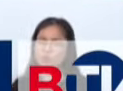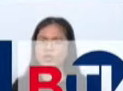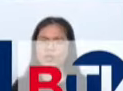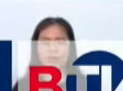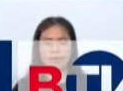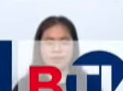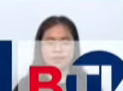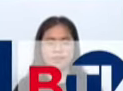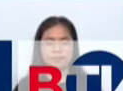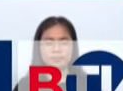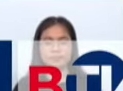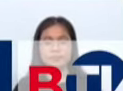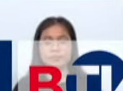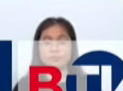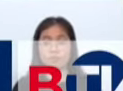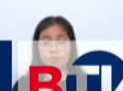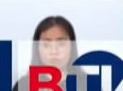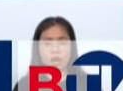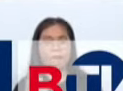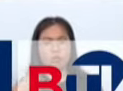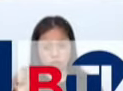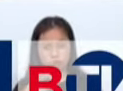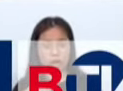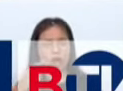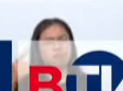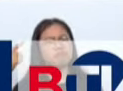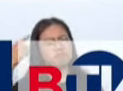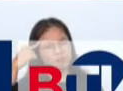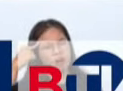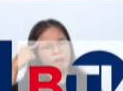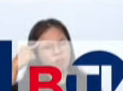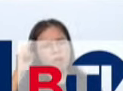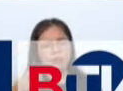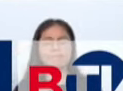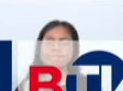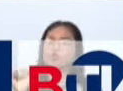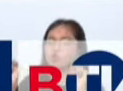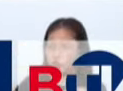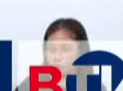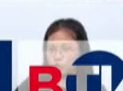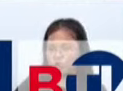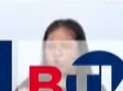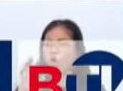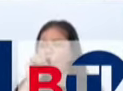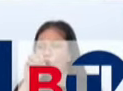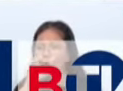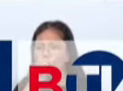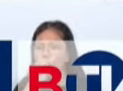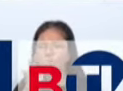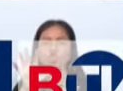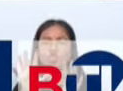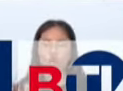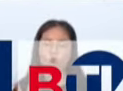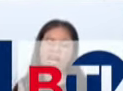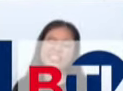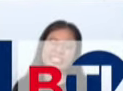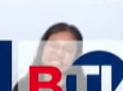kalau benar masuk akal saya setuju kalau ngomong-ngomong ngomong